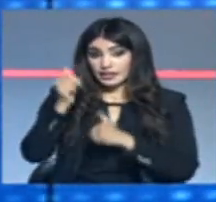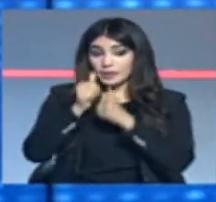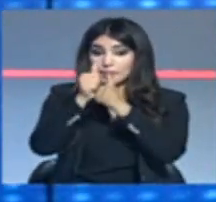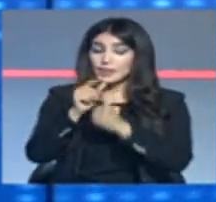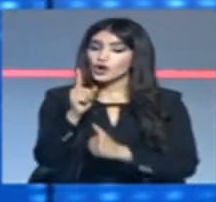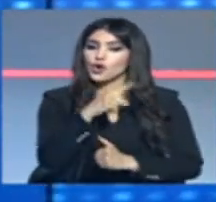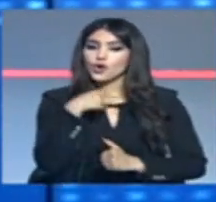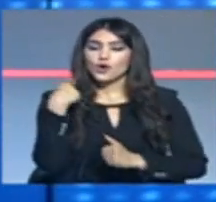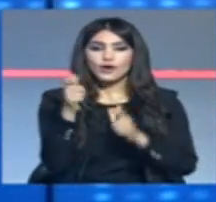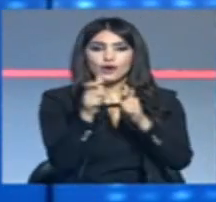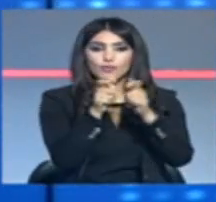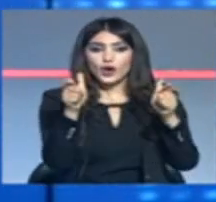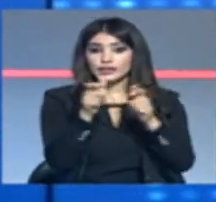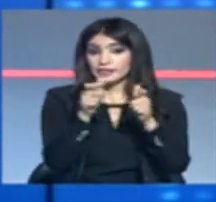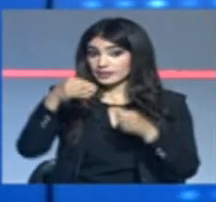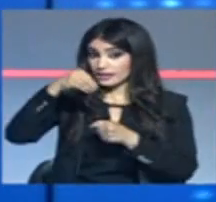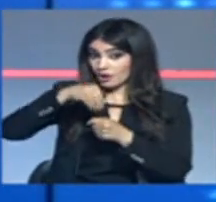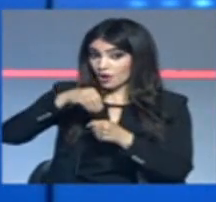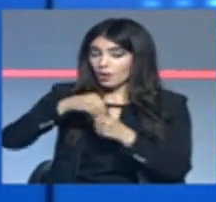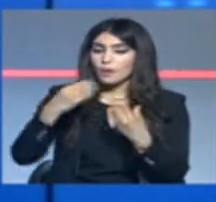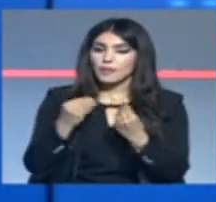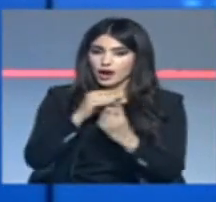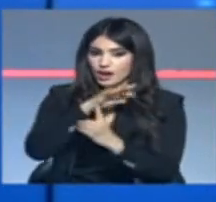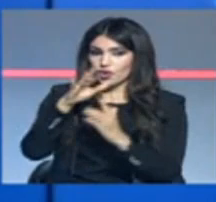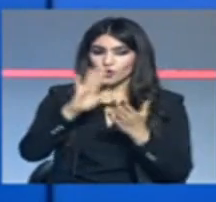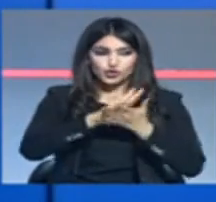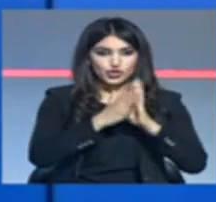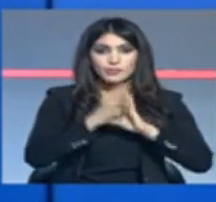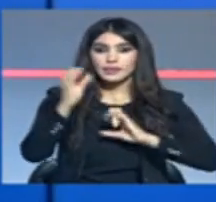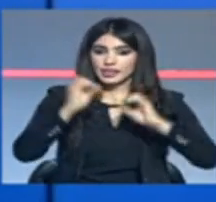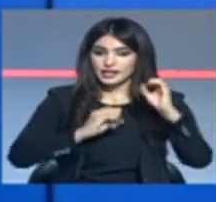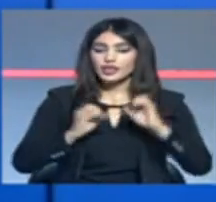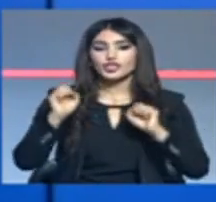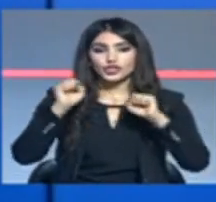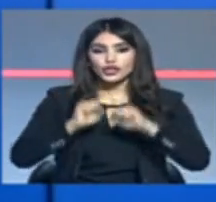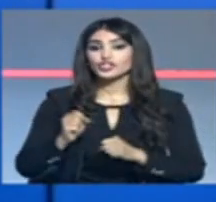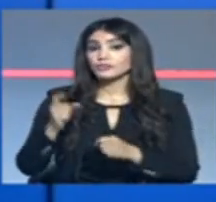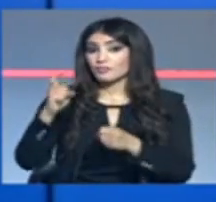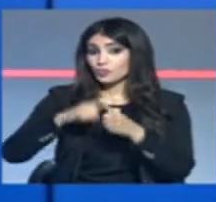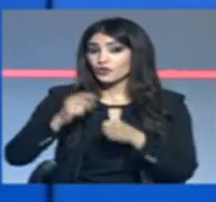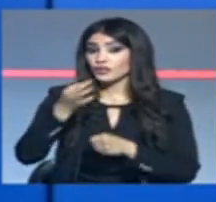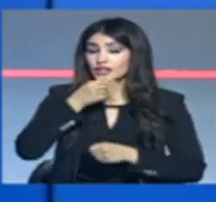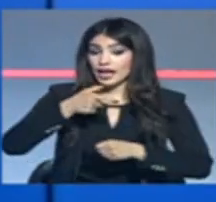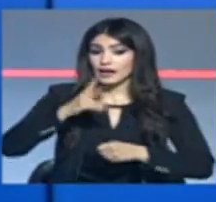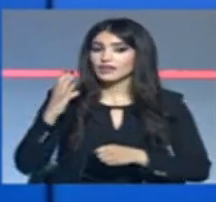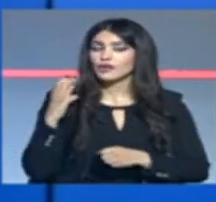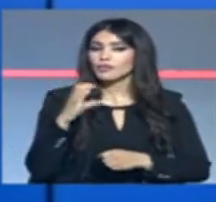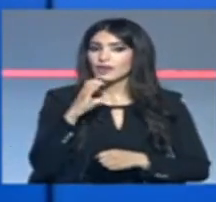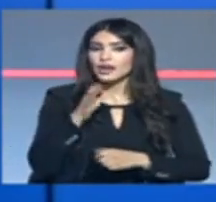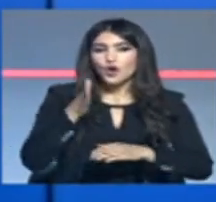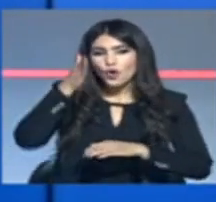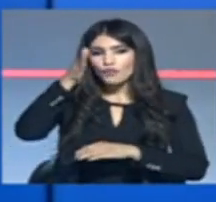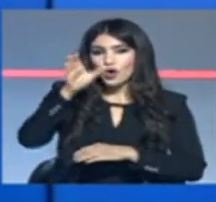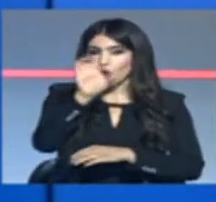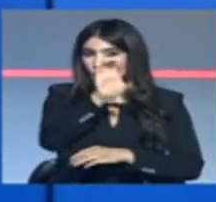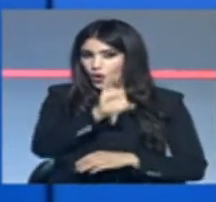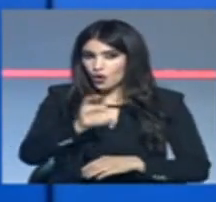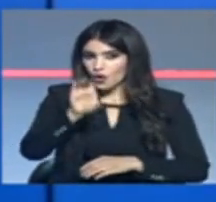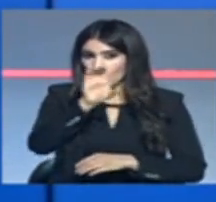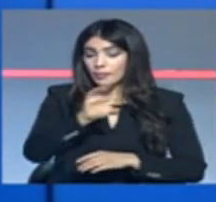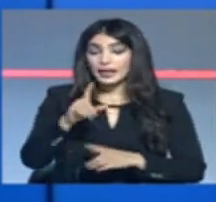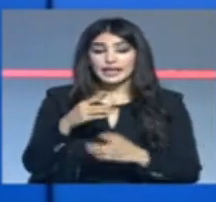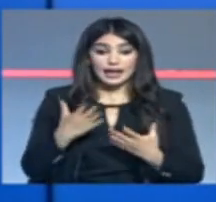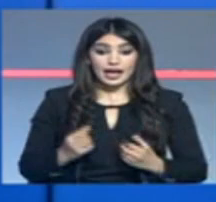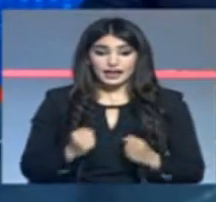يشمل المؤسسات الاقتصاديه والمجتمع المدني اللي نجم يستنفع بتمويل كبير كبير من افق اوروبا. احنا باش نحاولوا على كل